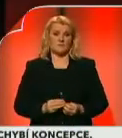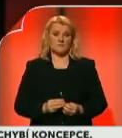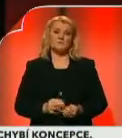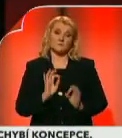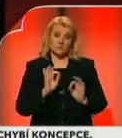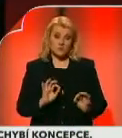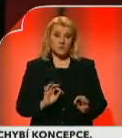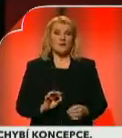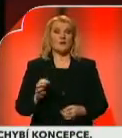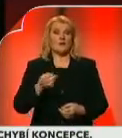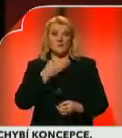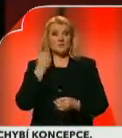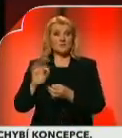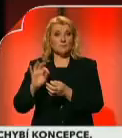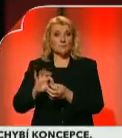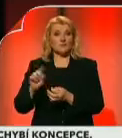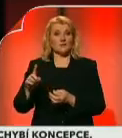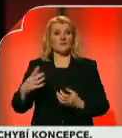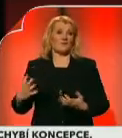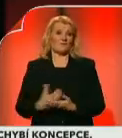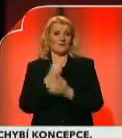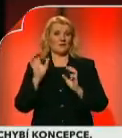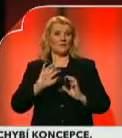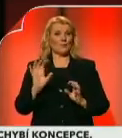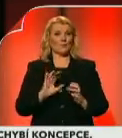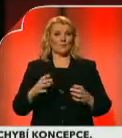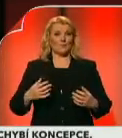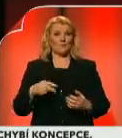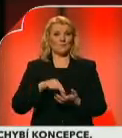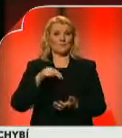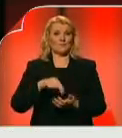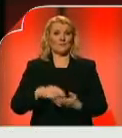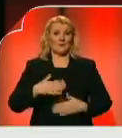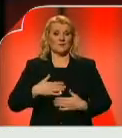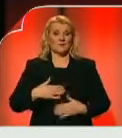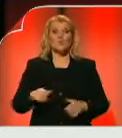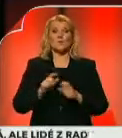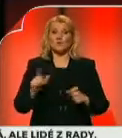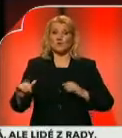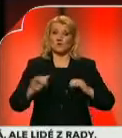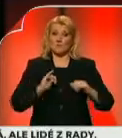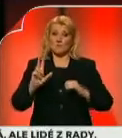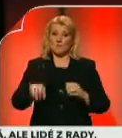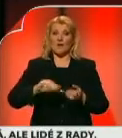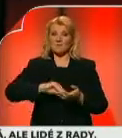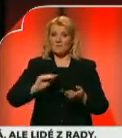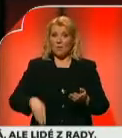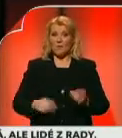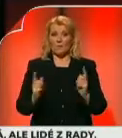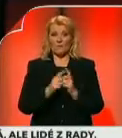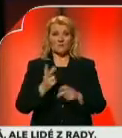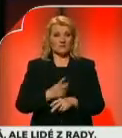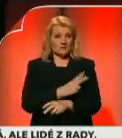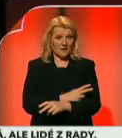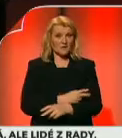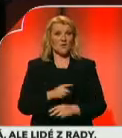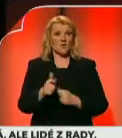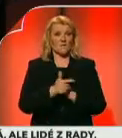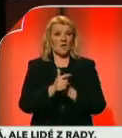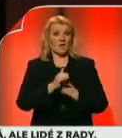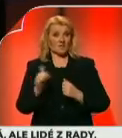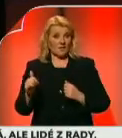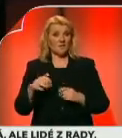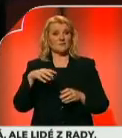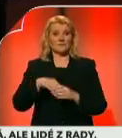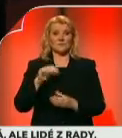Česká spořitelna je vítězem této blamáže, možná jediným vítězem, protože její ředitel má na stole platnou smlouvu uzavřenou se státem. Ta smlouva je na 12 let